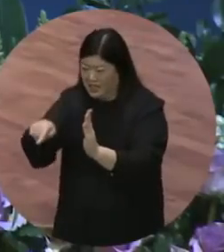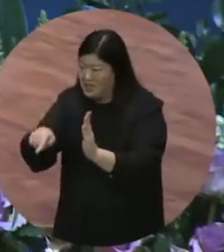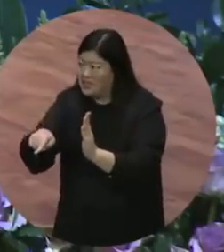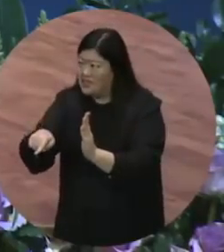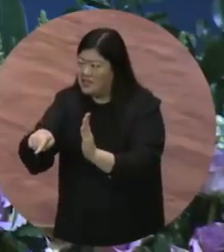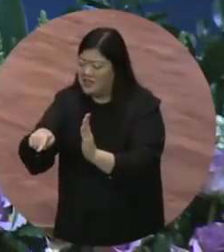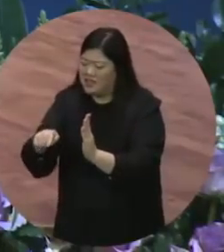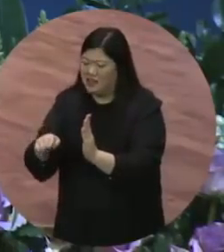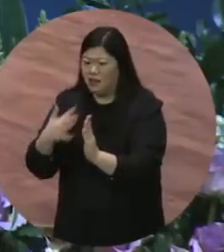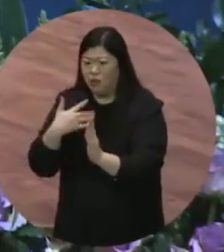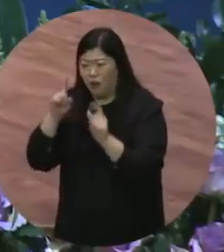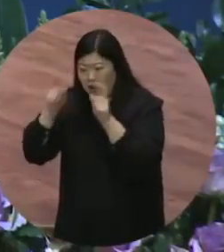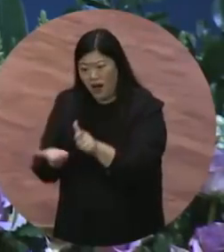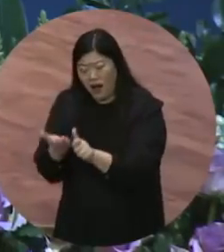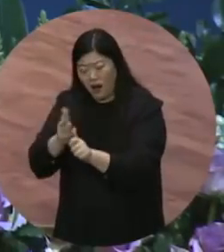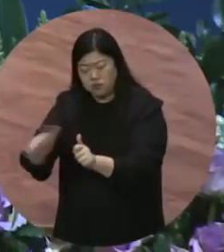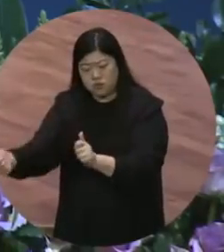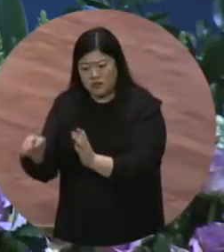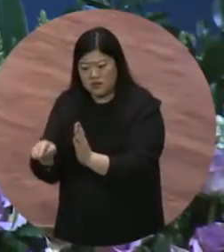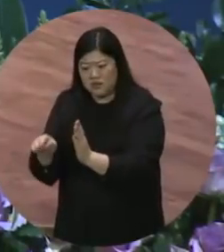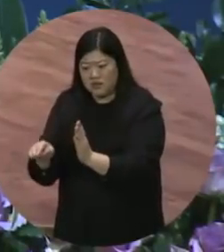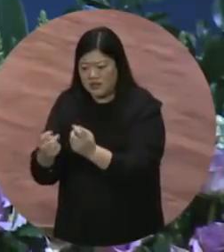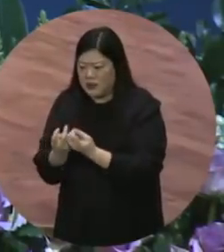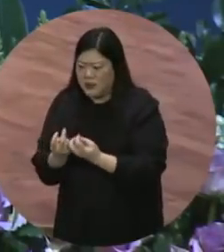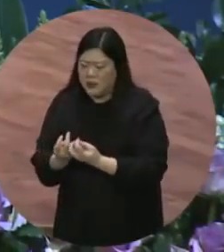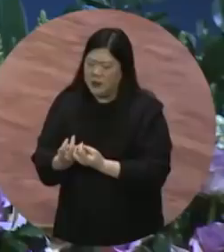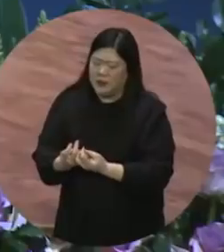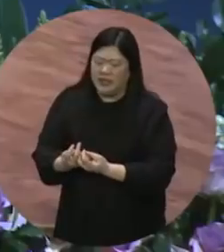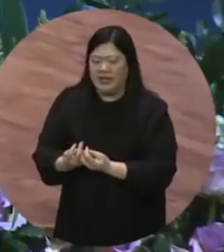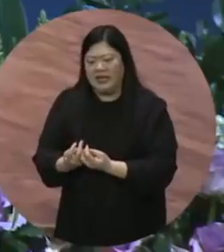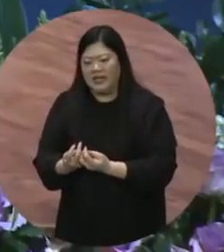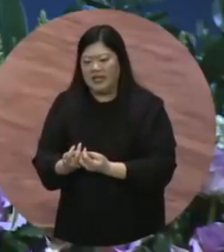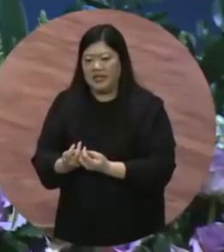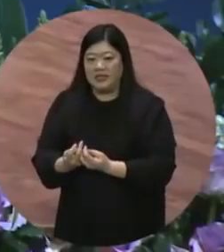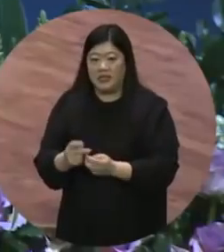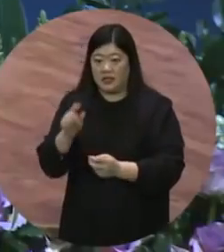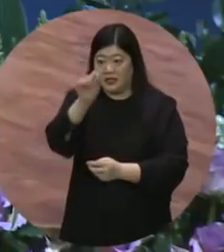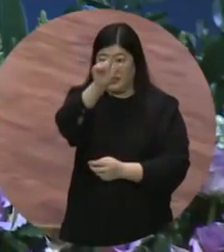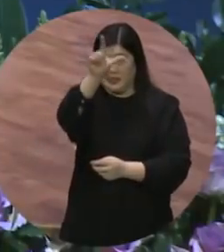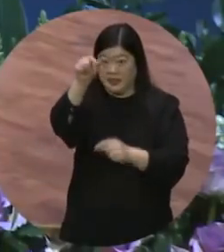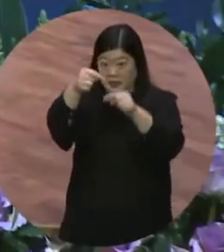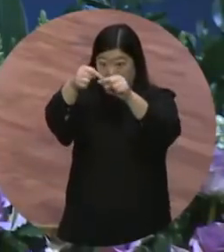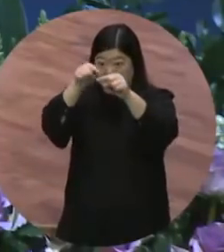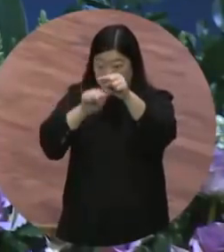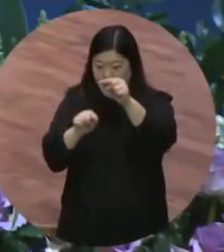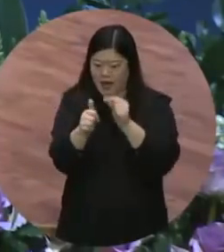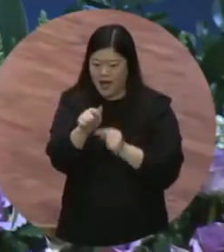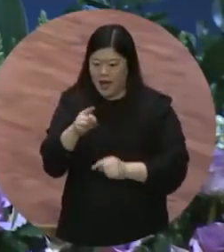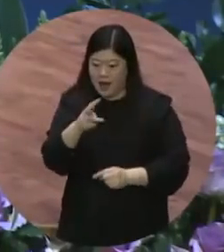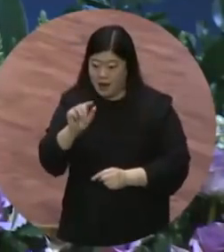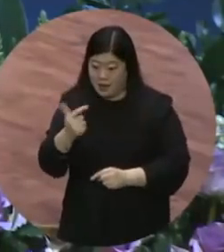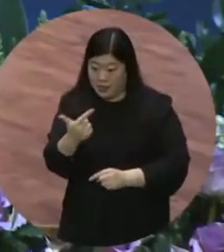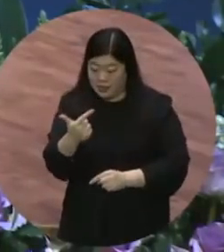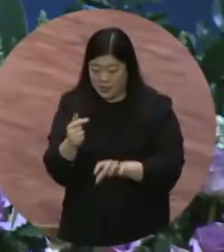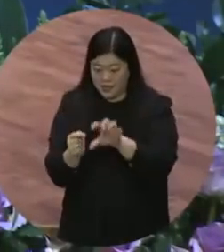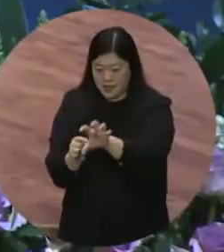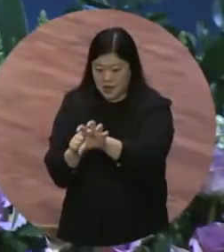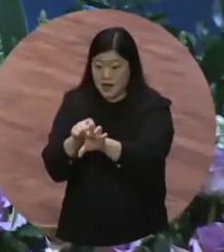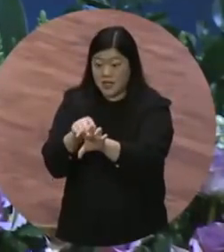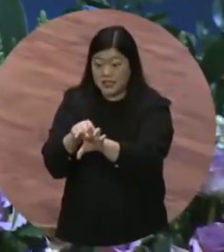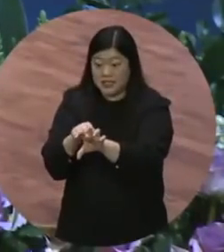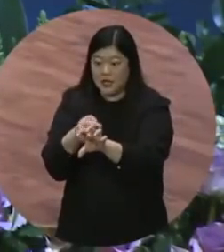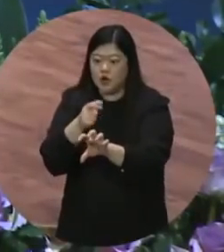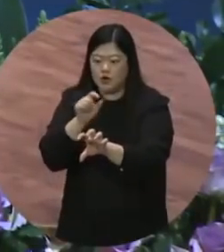제가 말씀드렸지만 이 초순달 지역인 저 밑에 하란, 밑에 갈대어로 하란 지역은